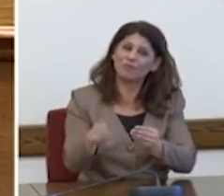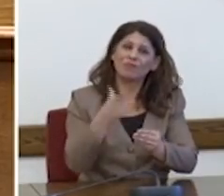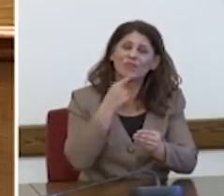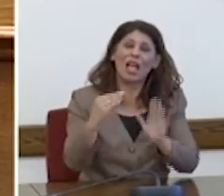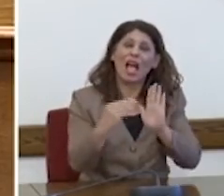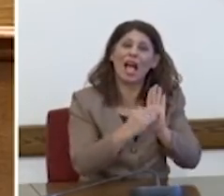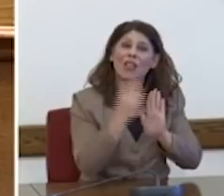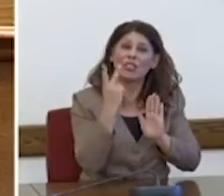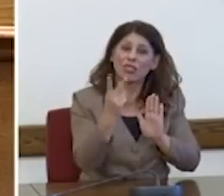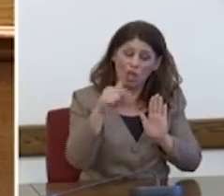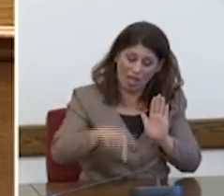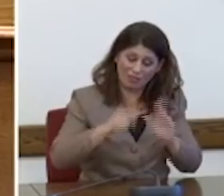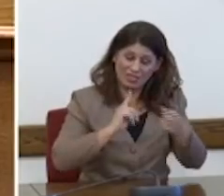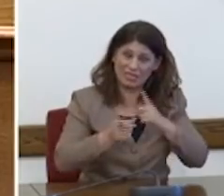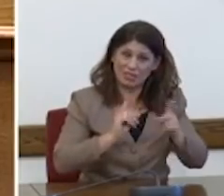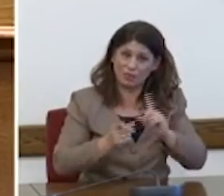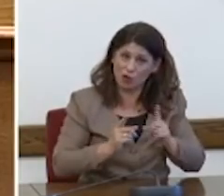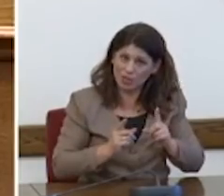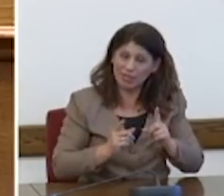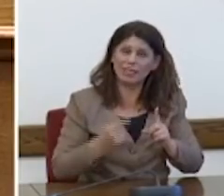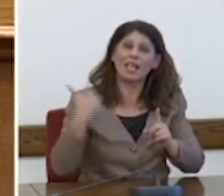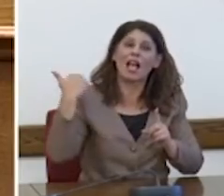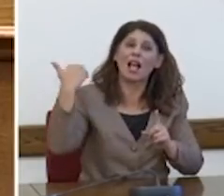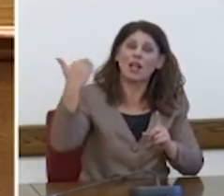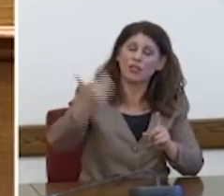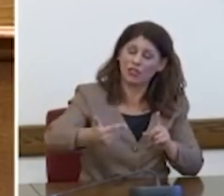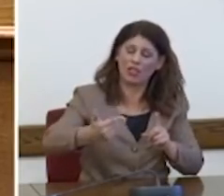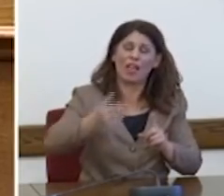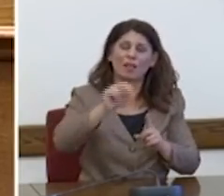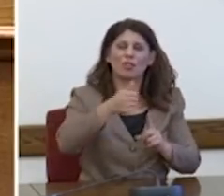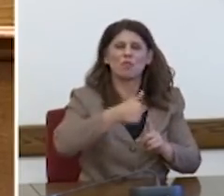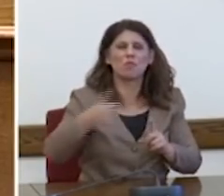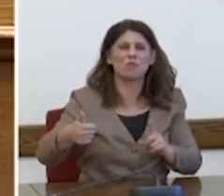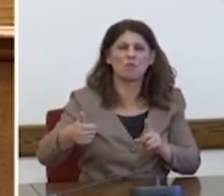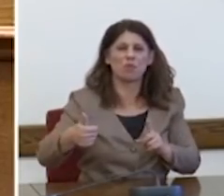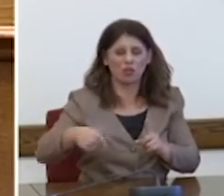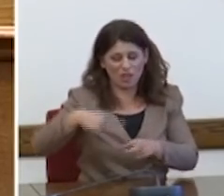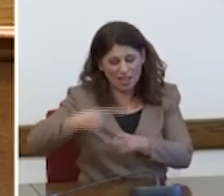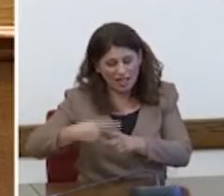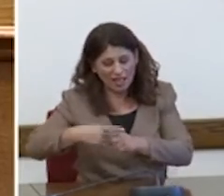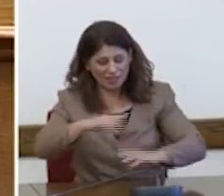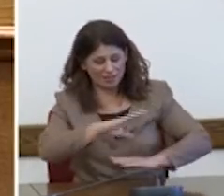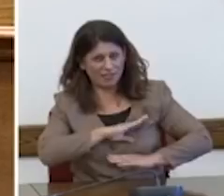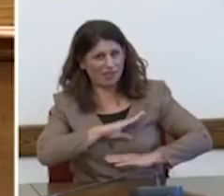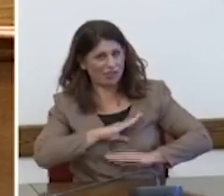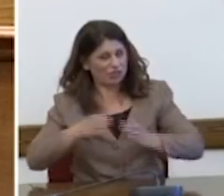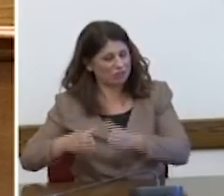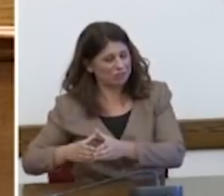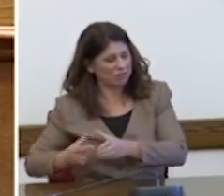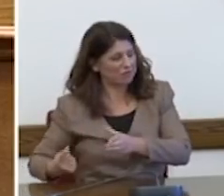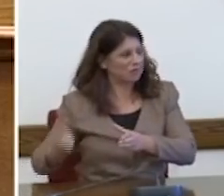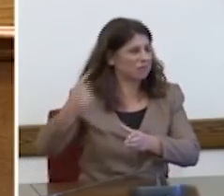της παρούσας συμφωνίας θα αξιοποιηθεί για την αποστολή ελληνικών στρατιωτικών δυνάμεων σε